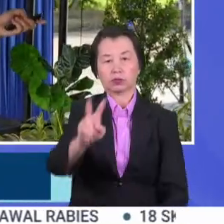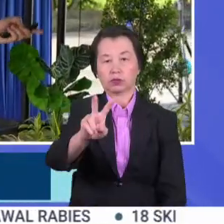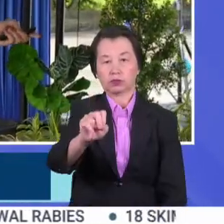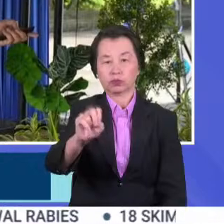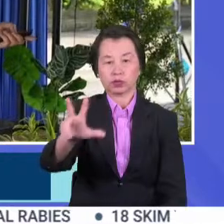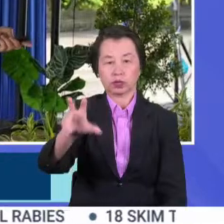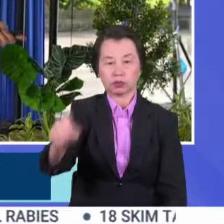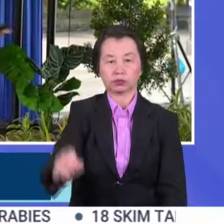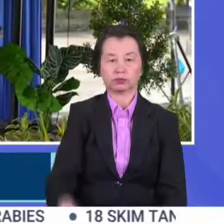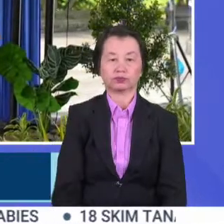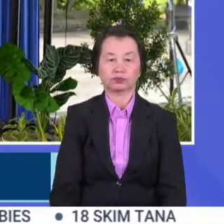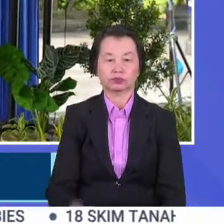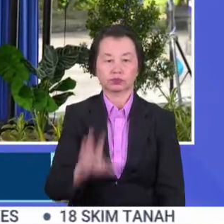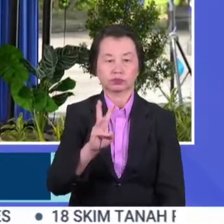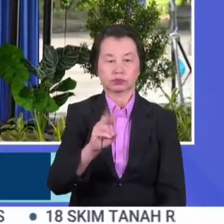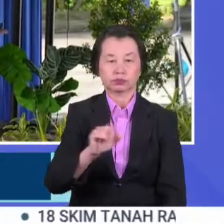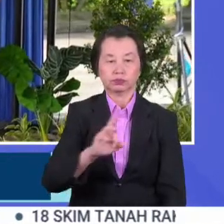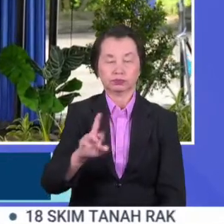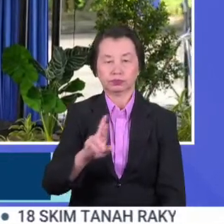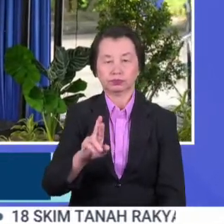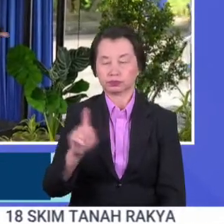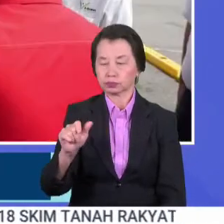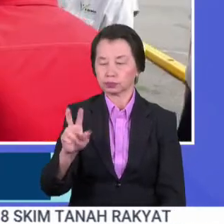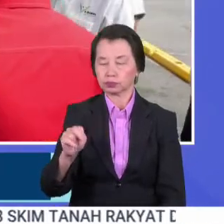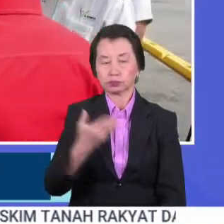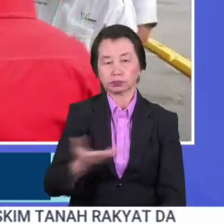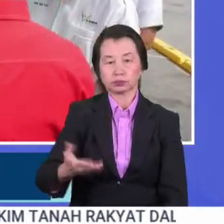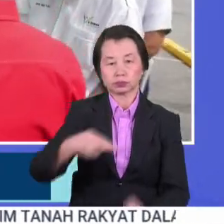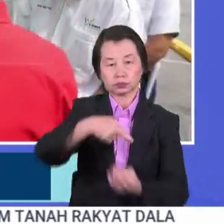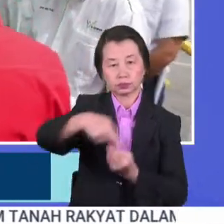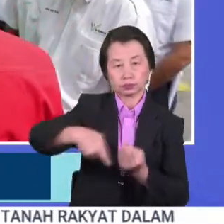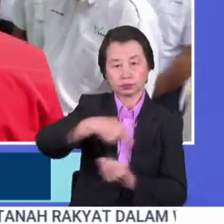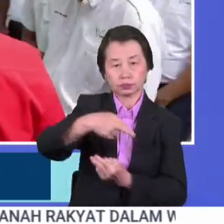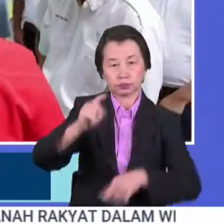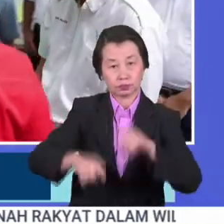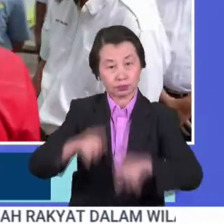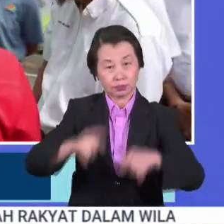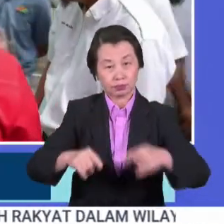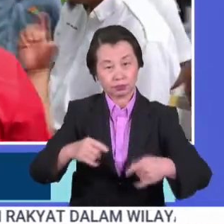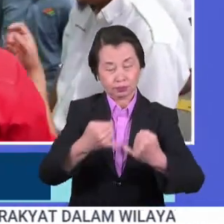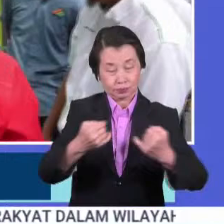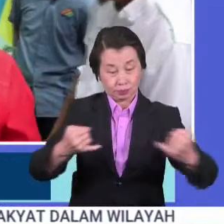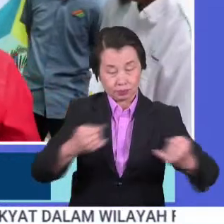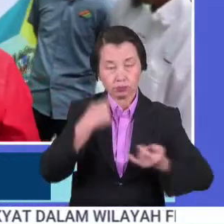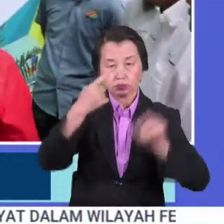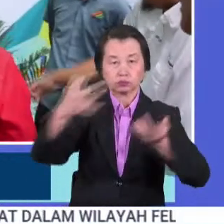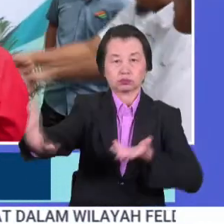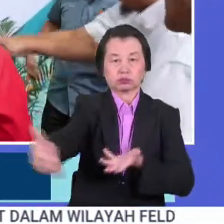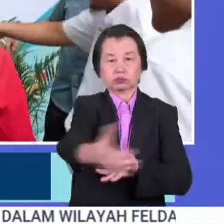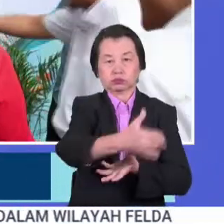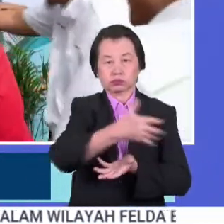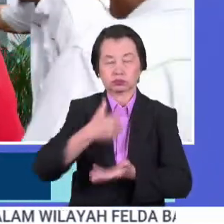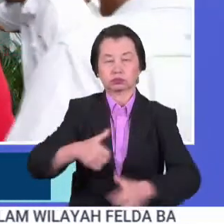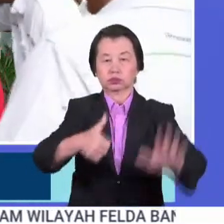Lebih 607.4 tan metrik barangan kita semula pelbagai kategori berjaya